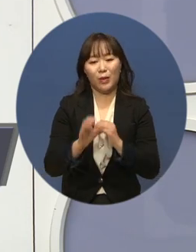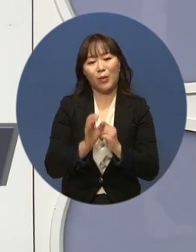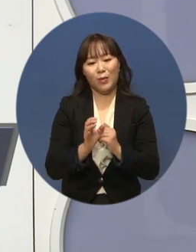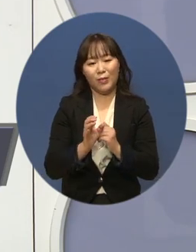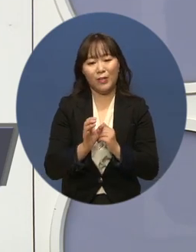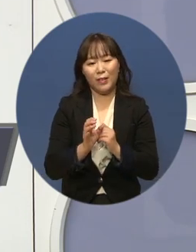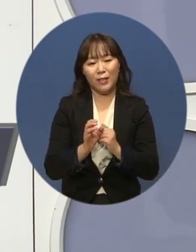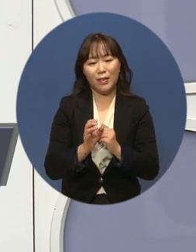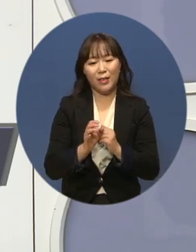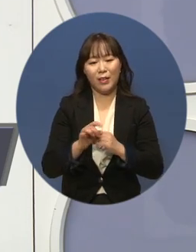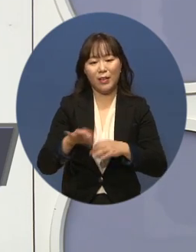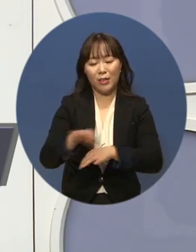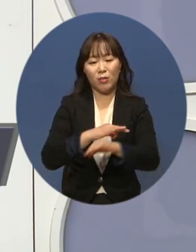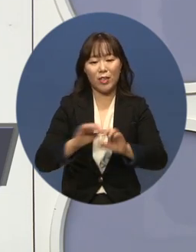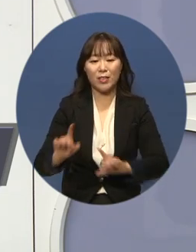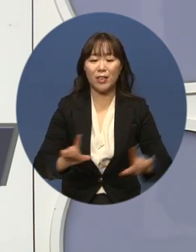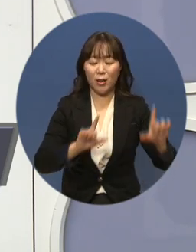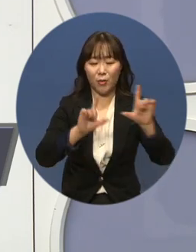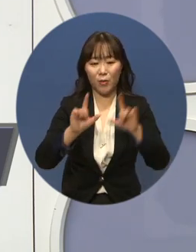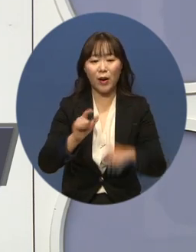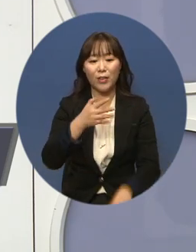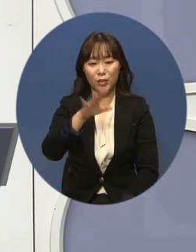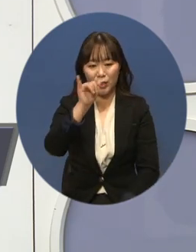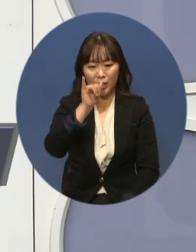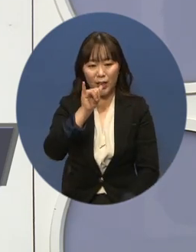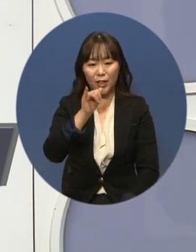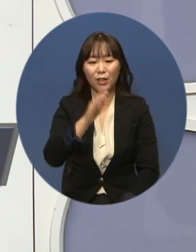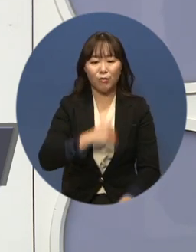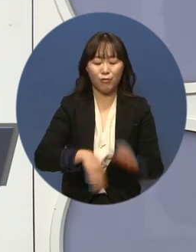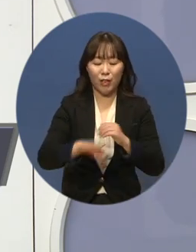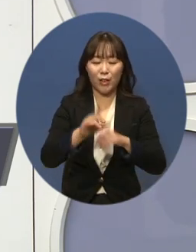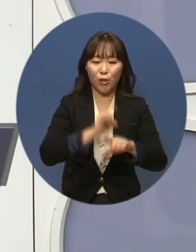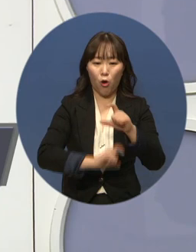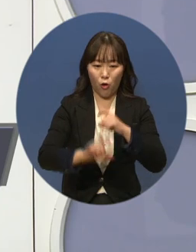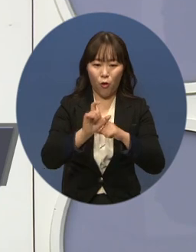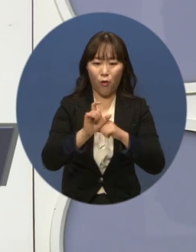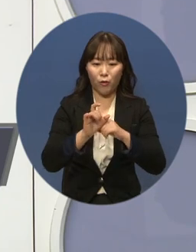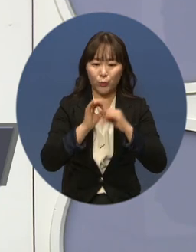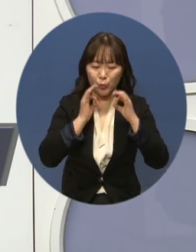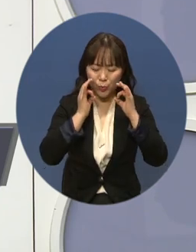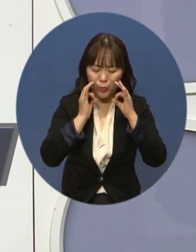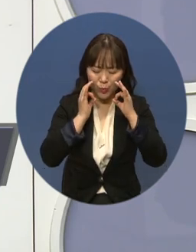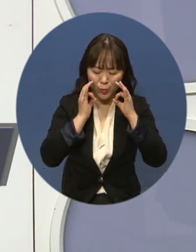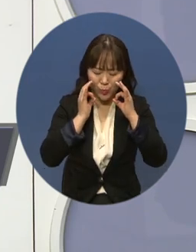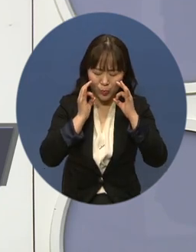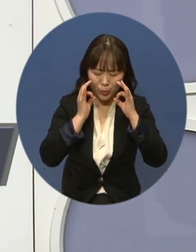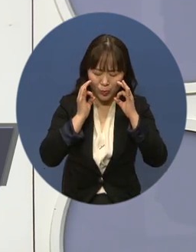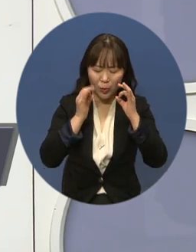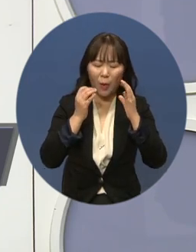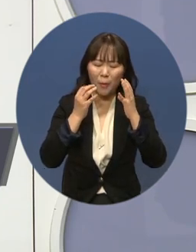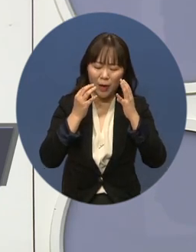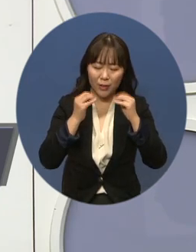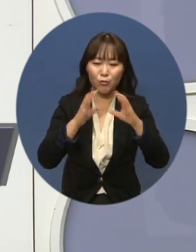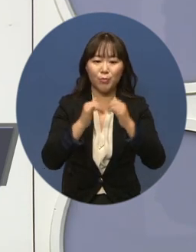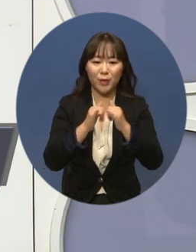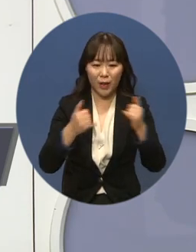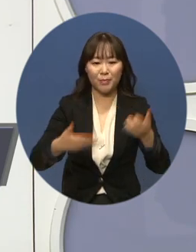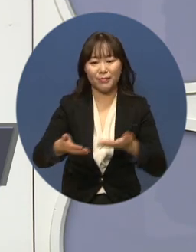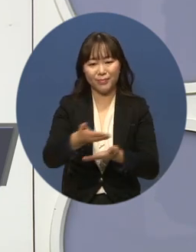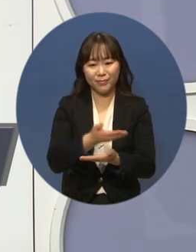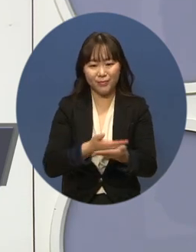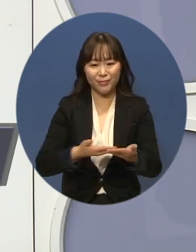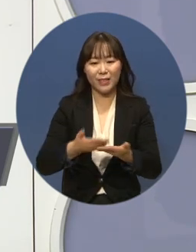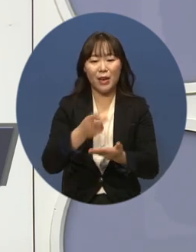그 경제 생활을 영위할 수 있도록 우리 정치권에 더욱더 분발하고 노력하고 또 많이 국민과